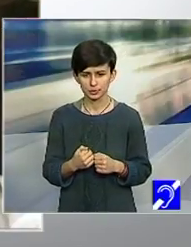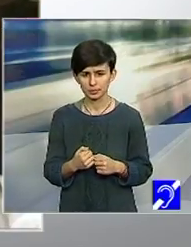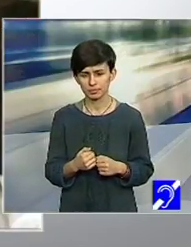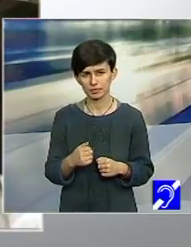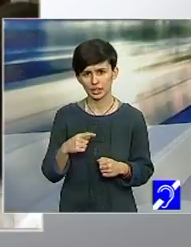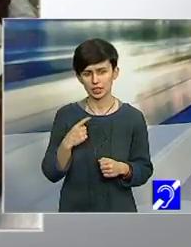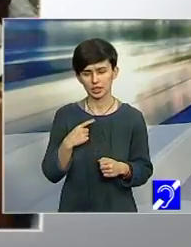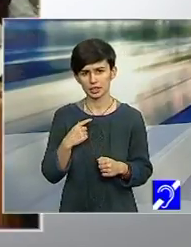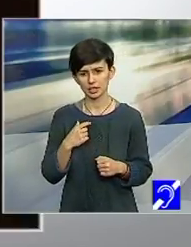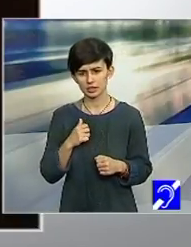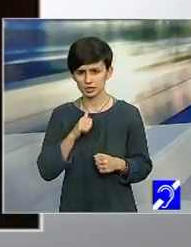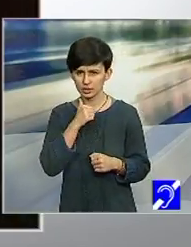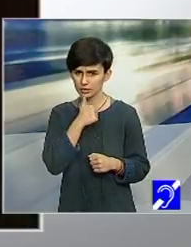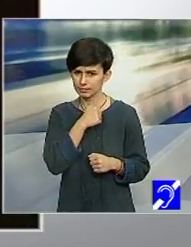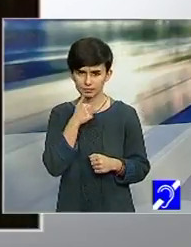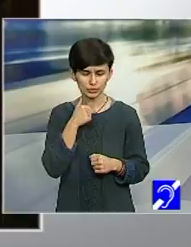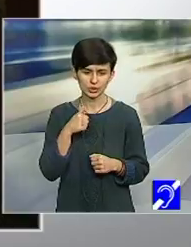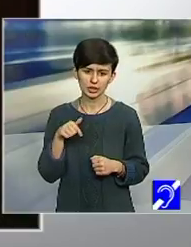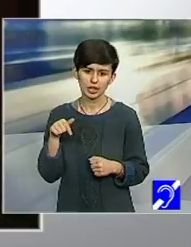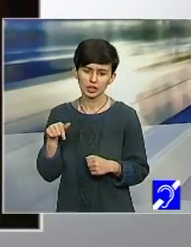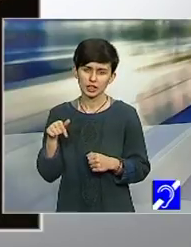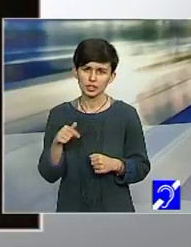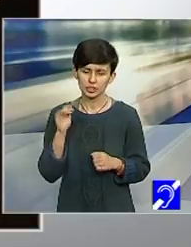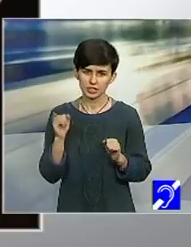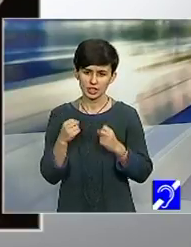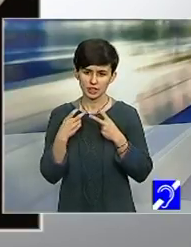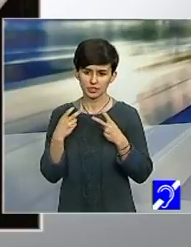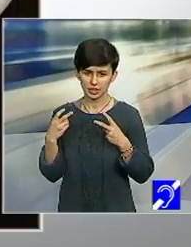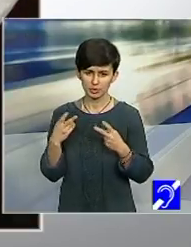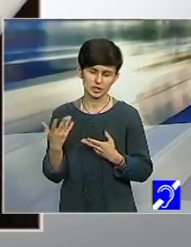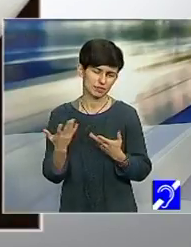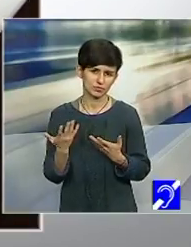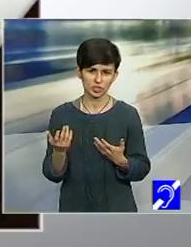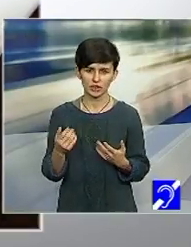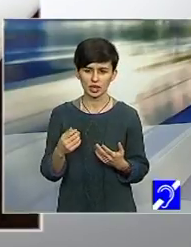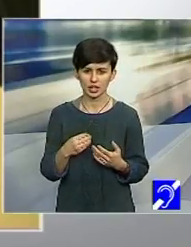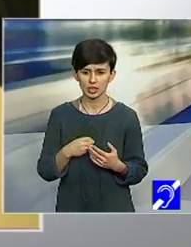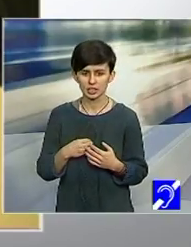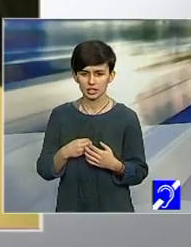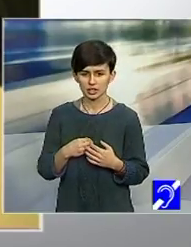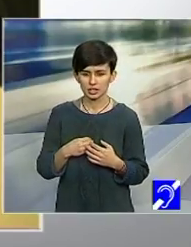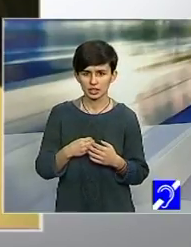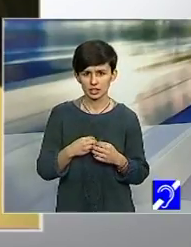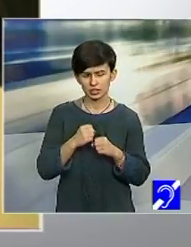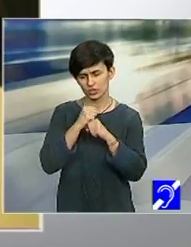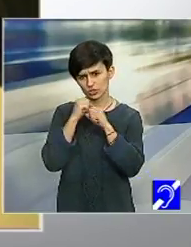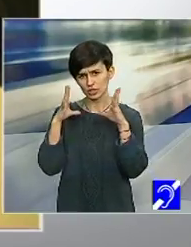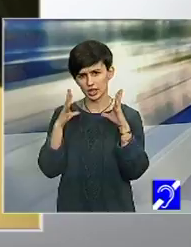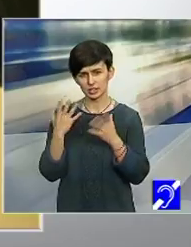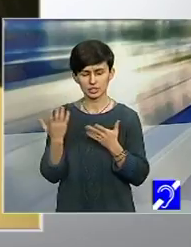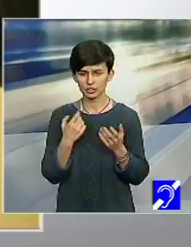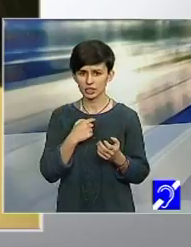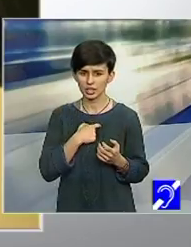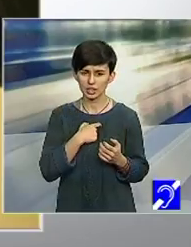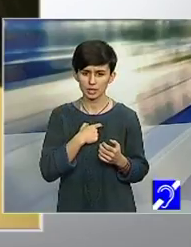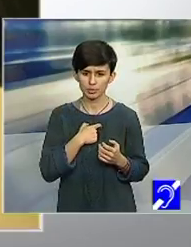e o duritate în toate aceste evenimente, ceva care te marchează, ceva care poate te scoate